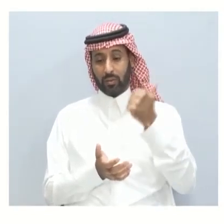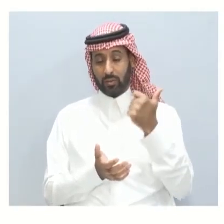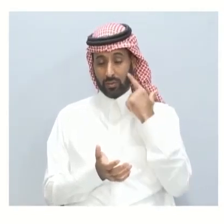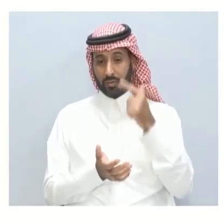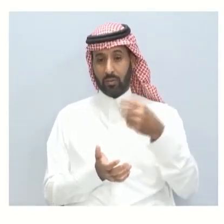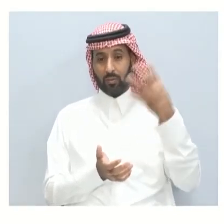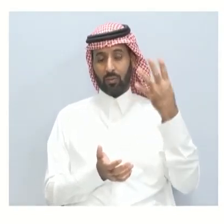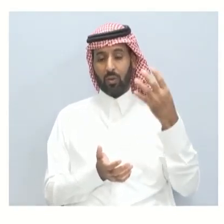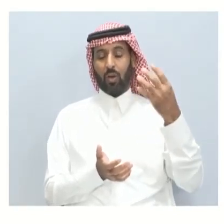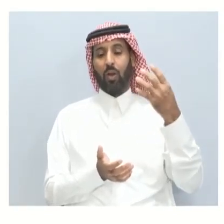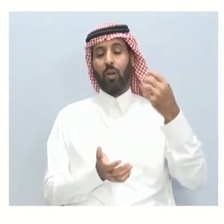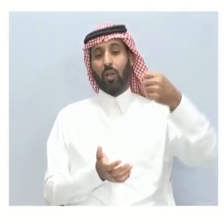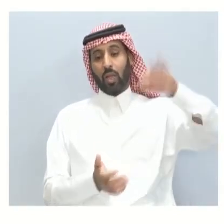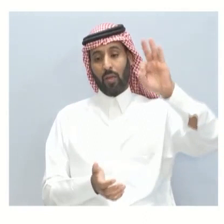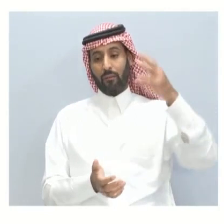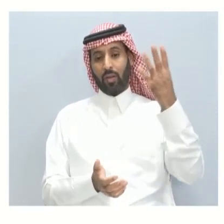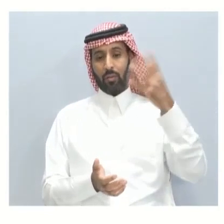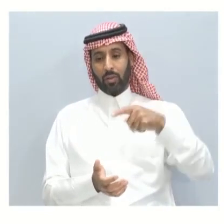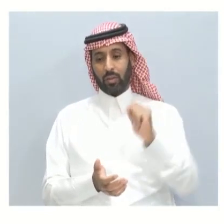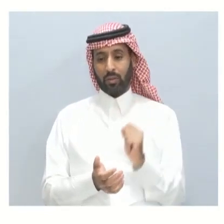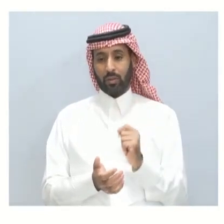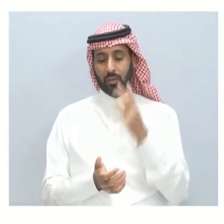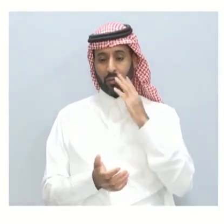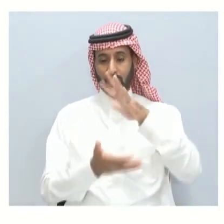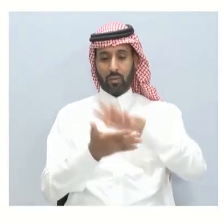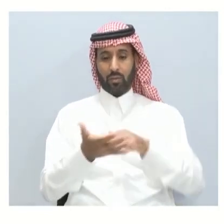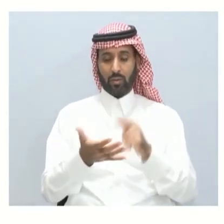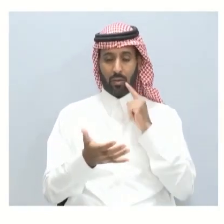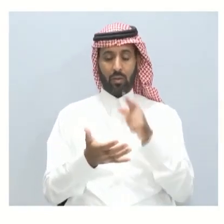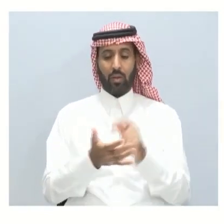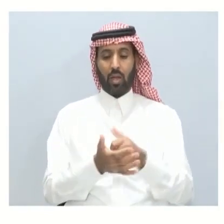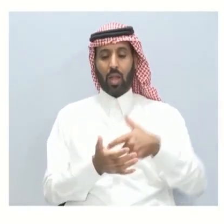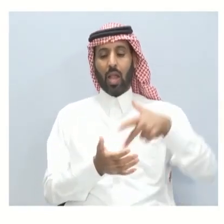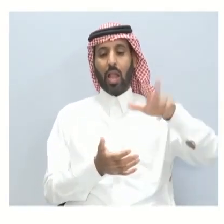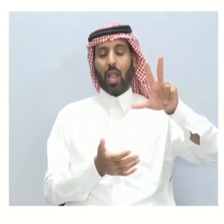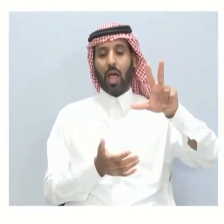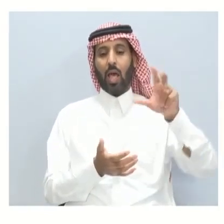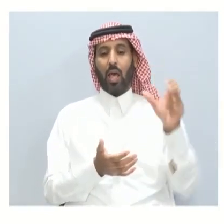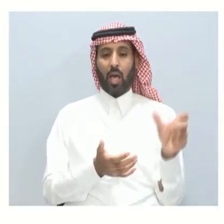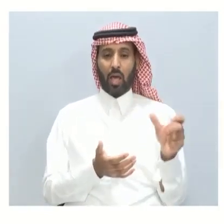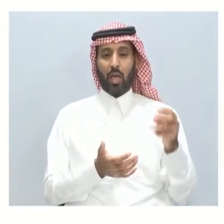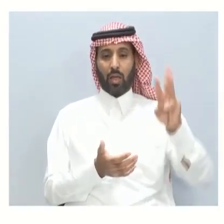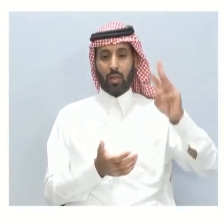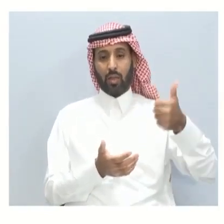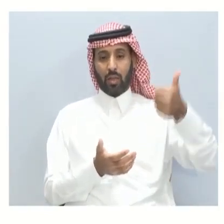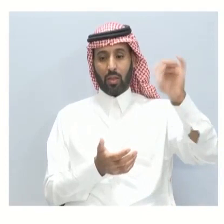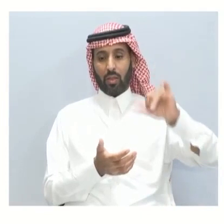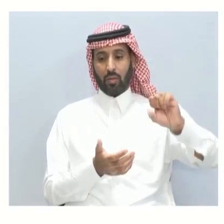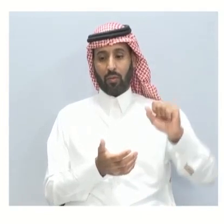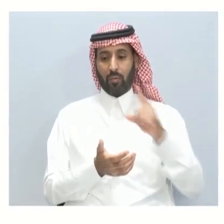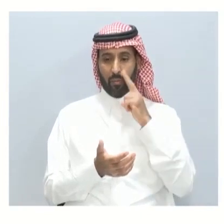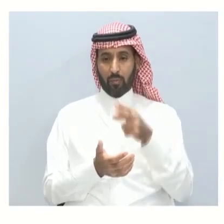اف 14 لاحظ معي مثال عنصر اللانثنيوم او اللانثانيه